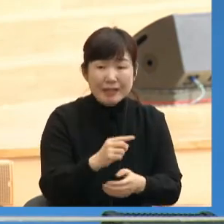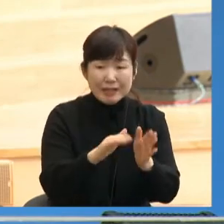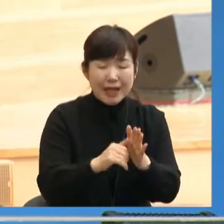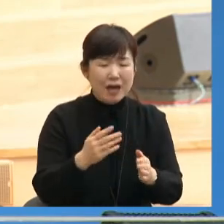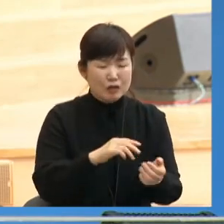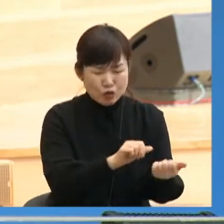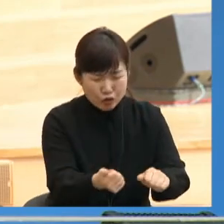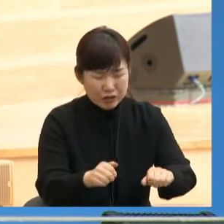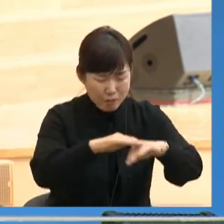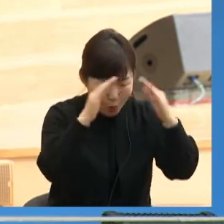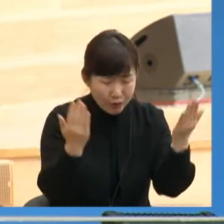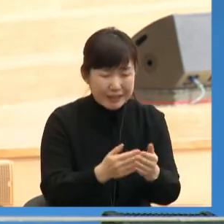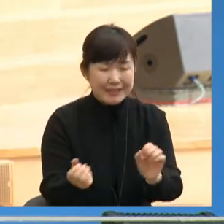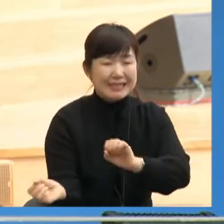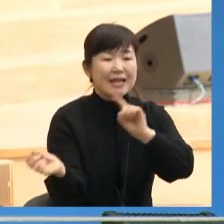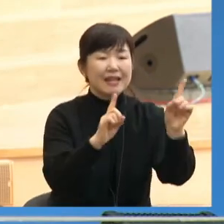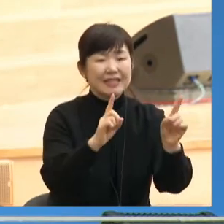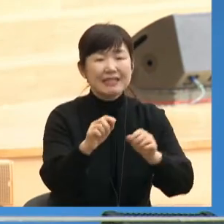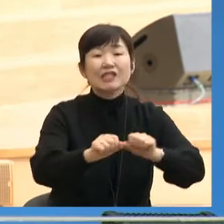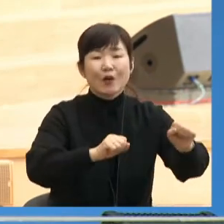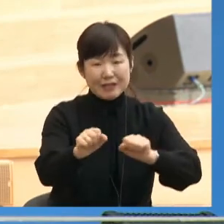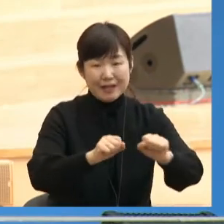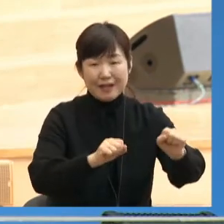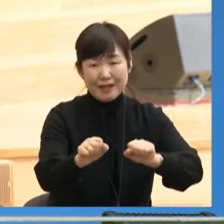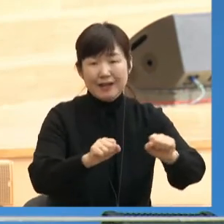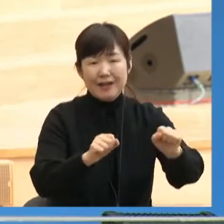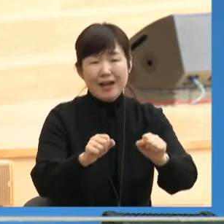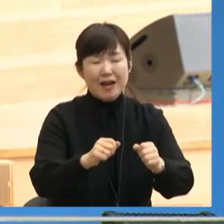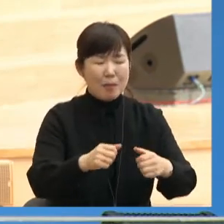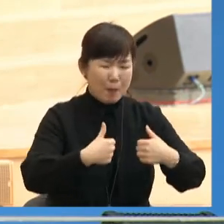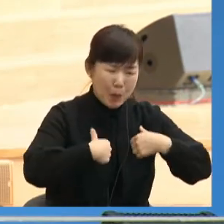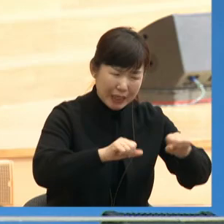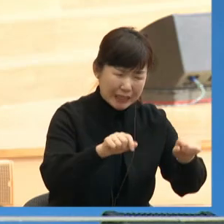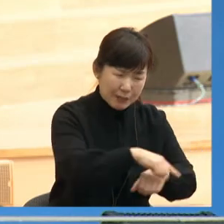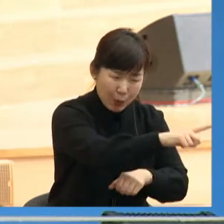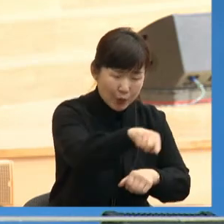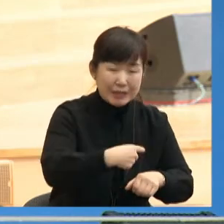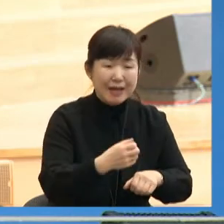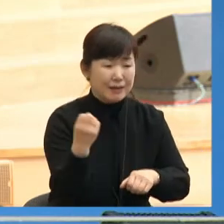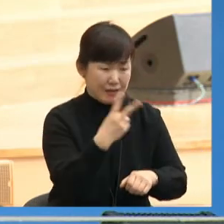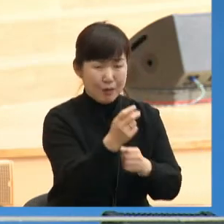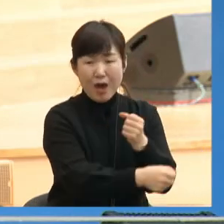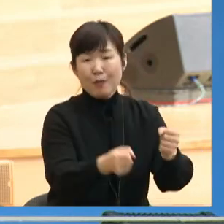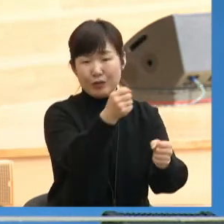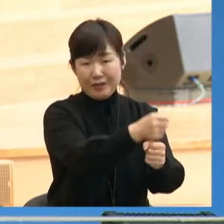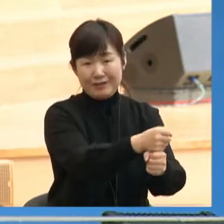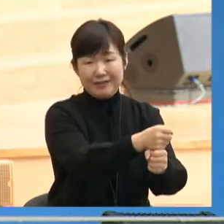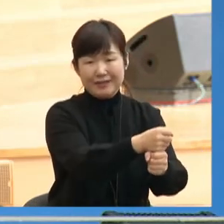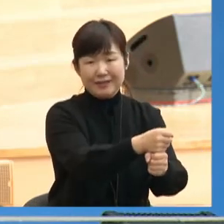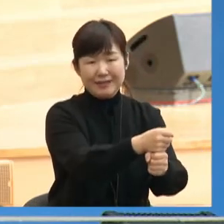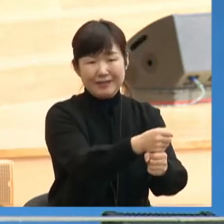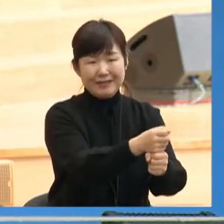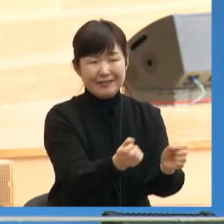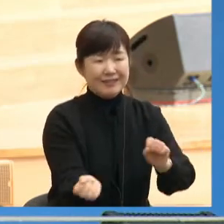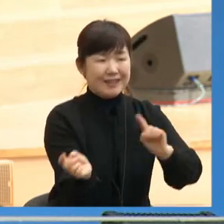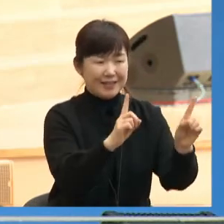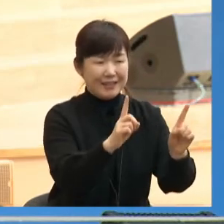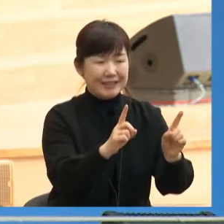죽었던 모든 것들이 살아나는 그 역사, 포기했던 그 모든 것들이 다시 한 번 더 사라지는 그